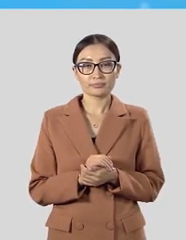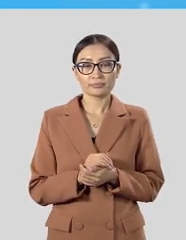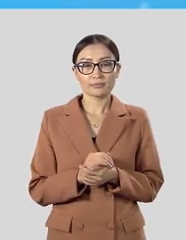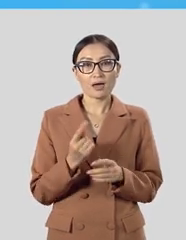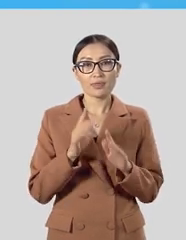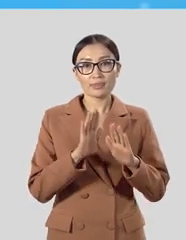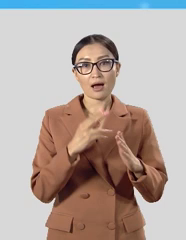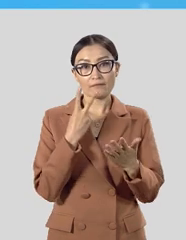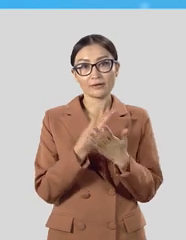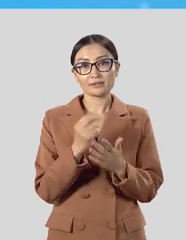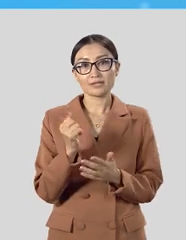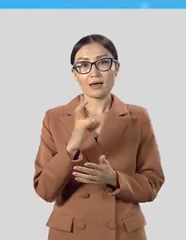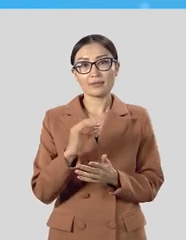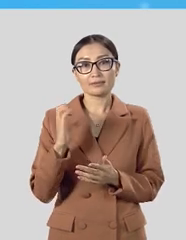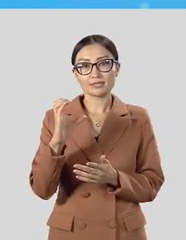Так выглядит анис.